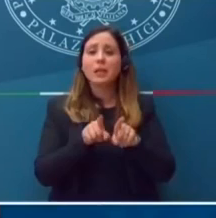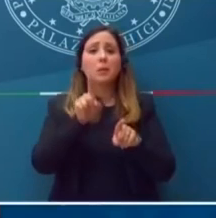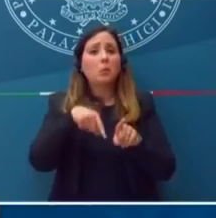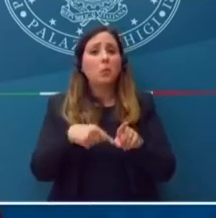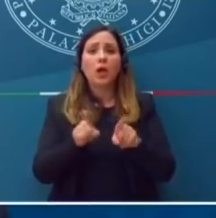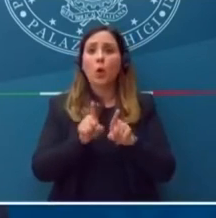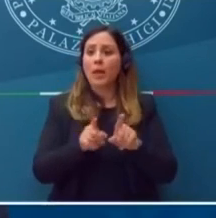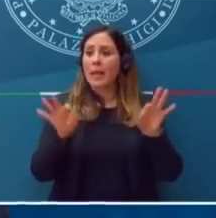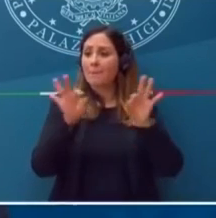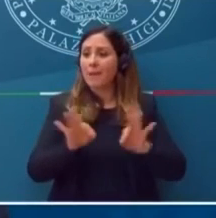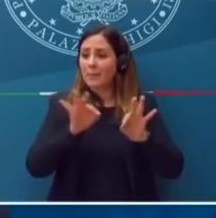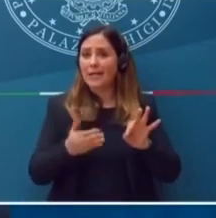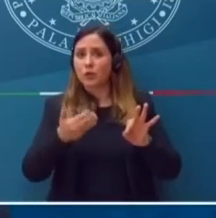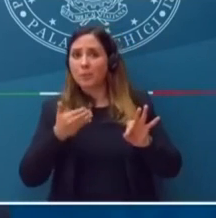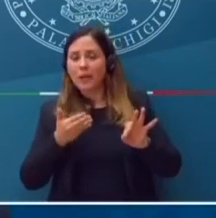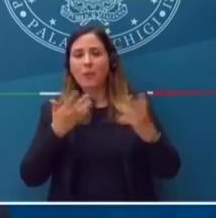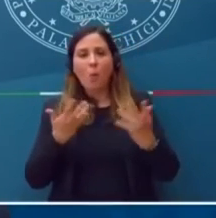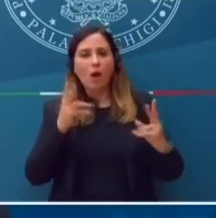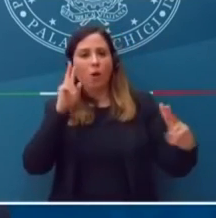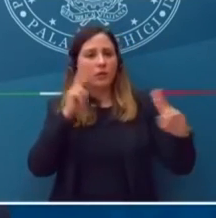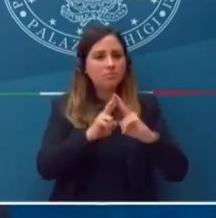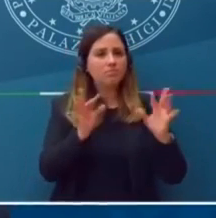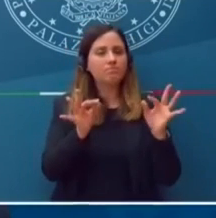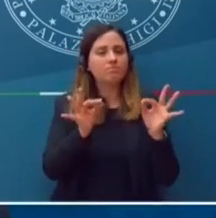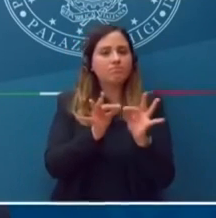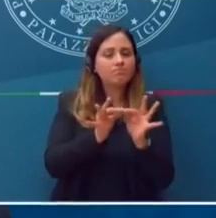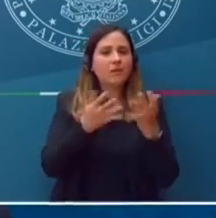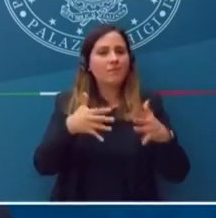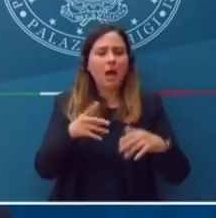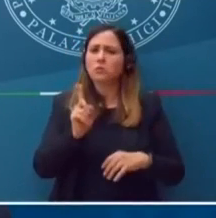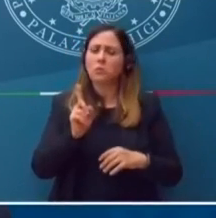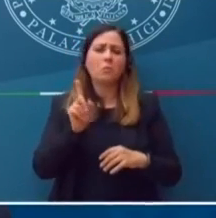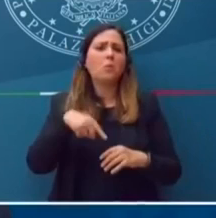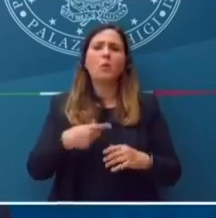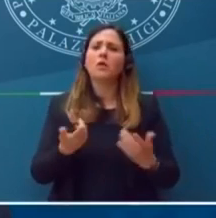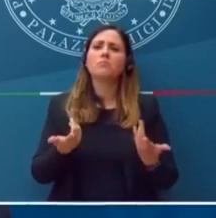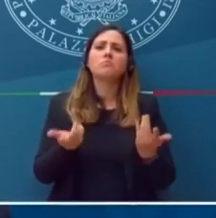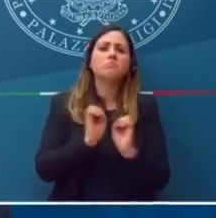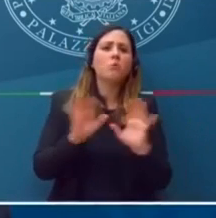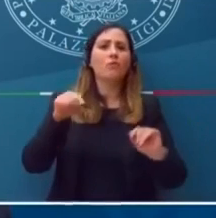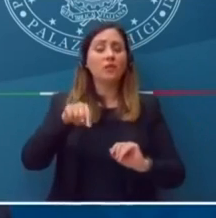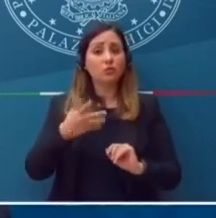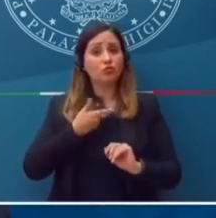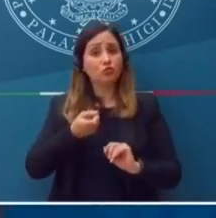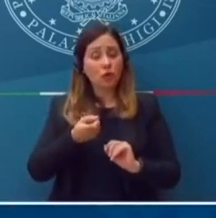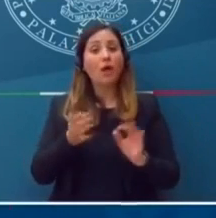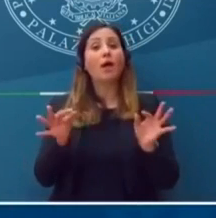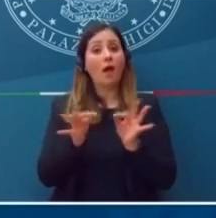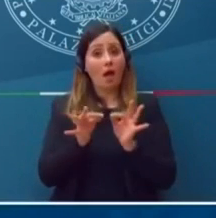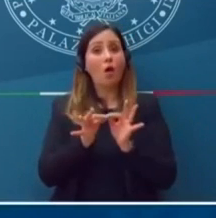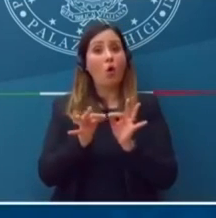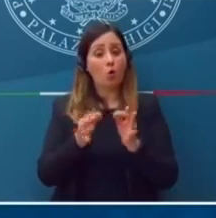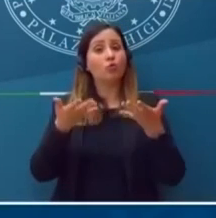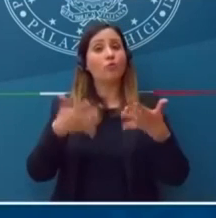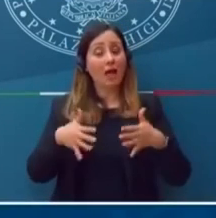preparazione, anche senza consultazione preventiva. Ma comunque la facciamo, è una delle cose che si fanno. Infatti il premier